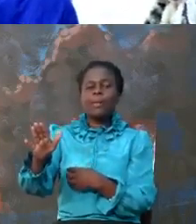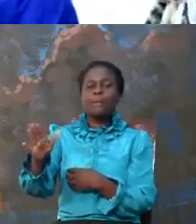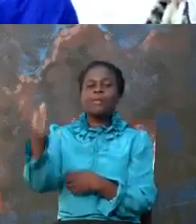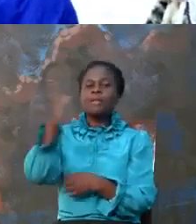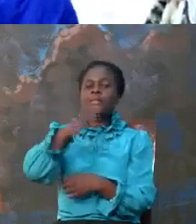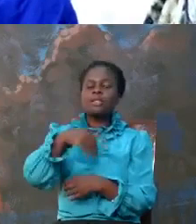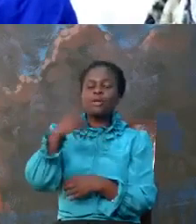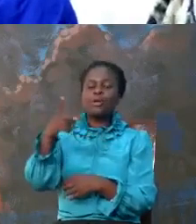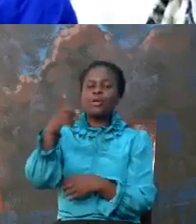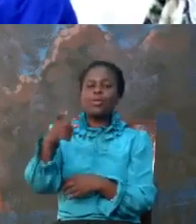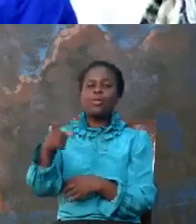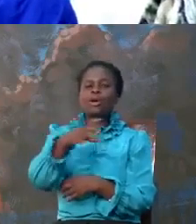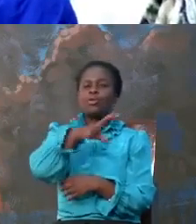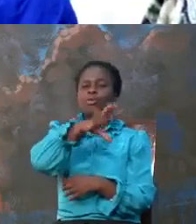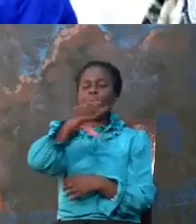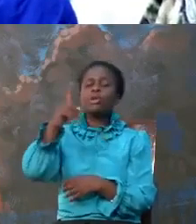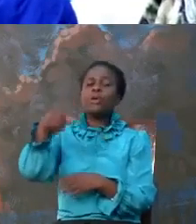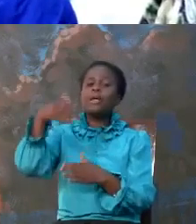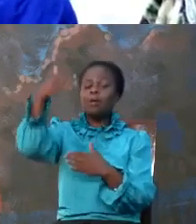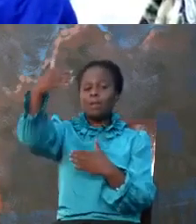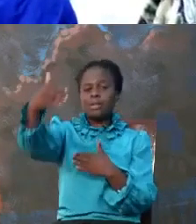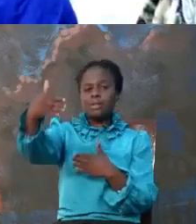Siku hiyo watu wote wakiwa huko nje,